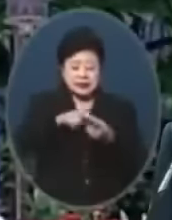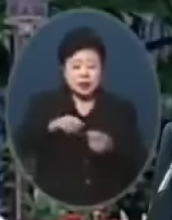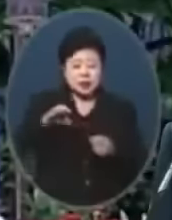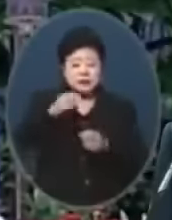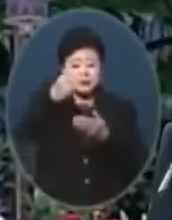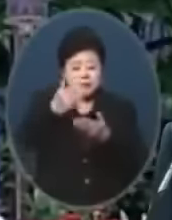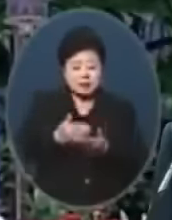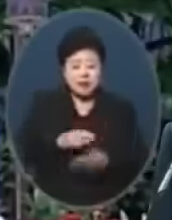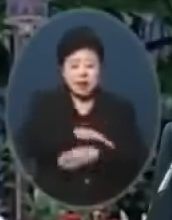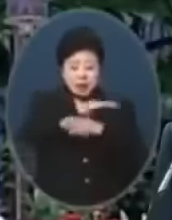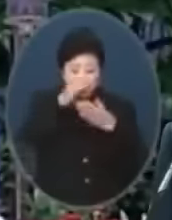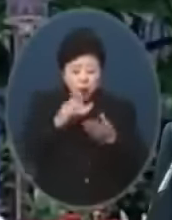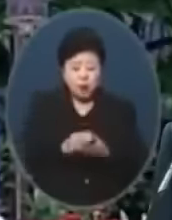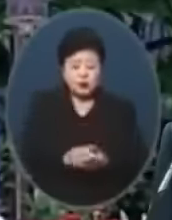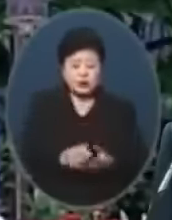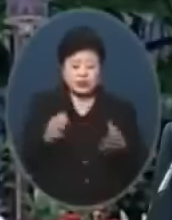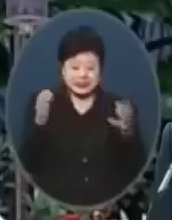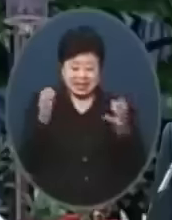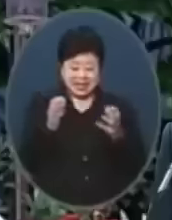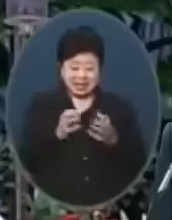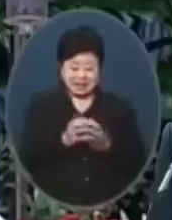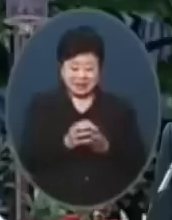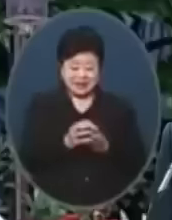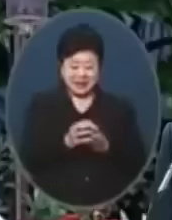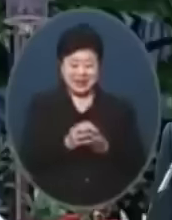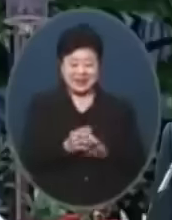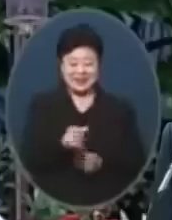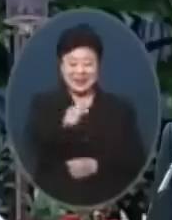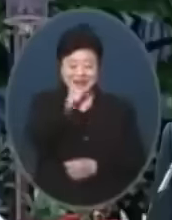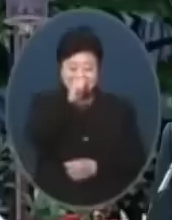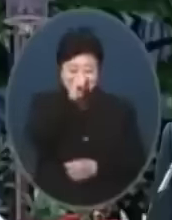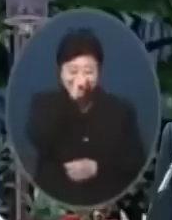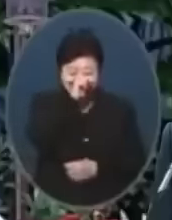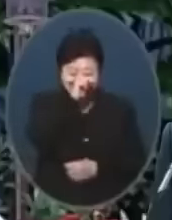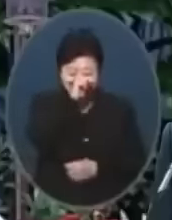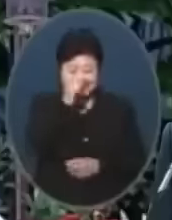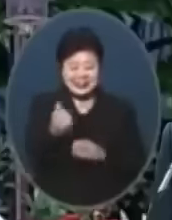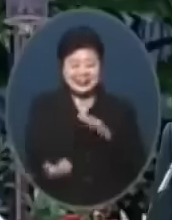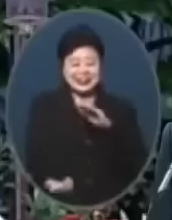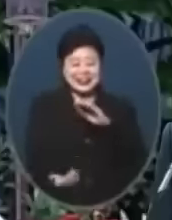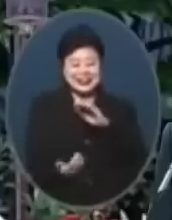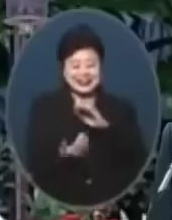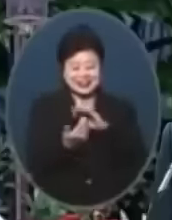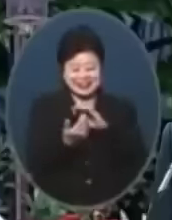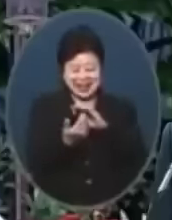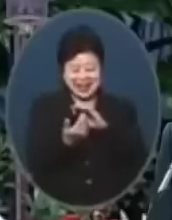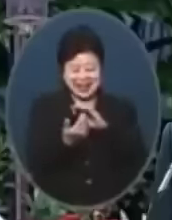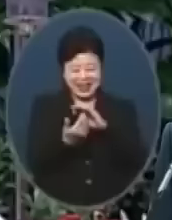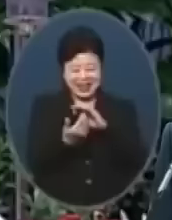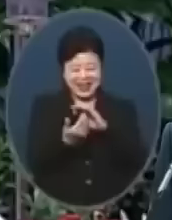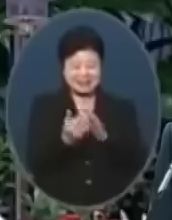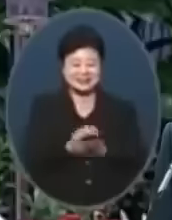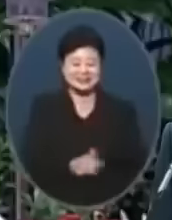뜻대로 부르심을 입은 자들에게는 모든 것이 합력하여 선을 이루느니라.